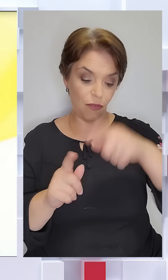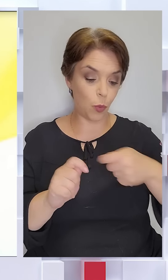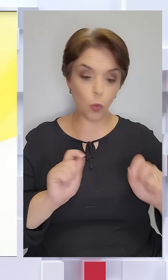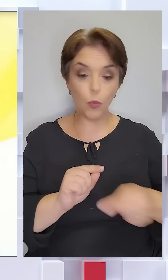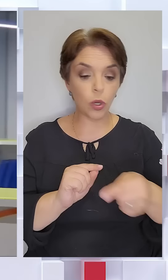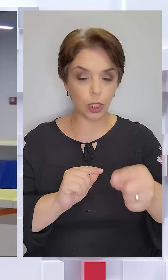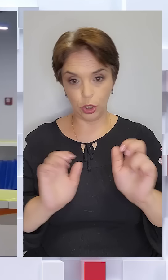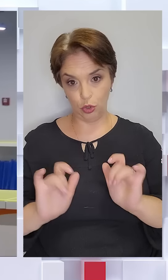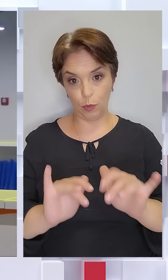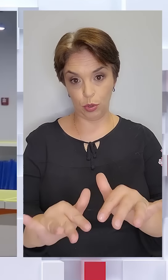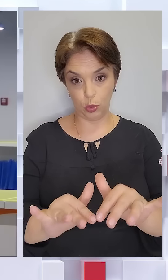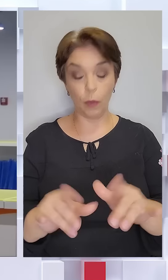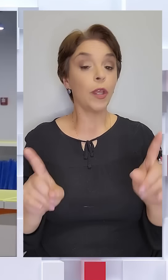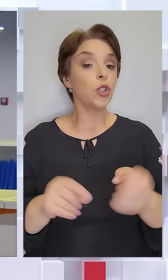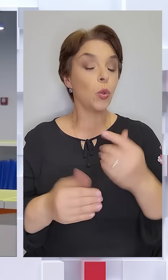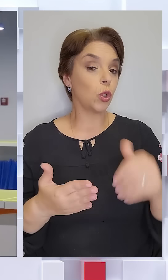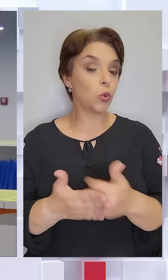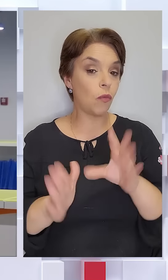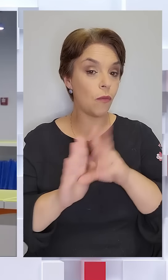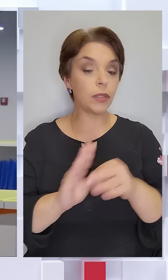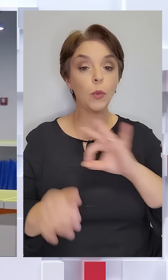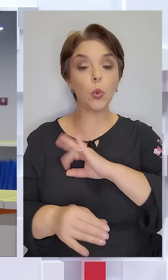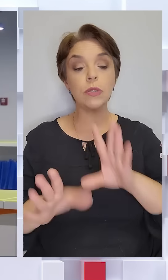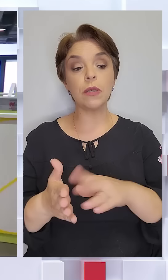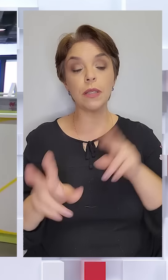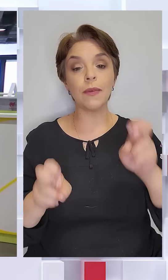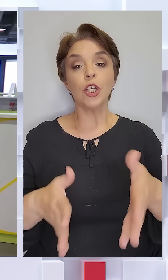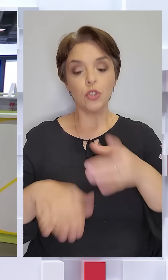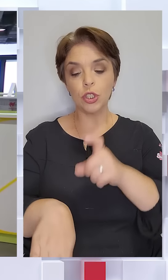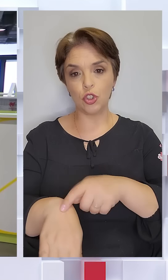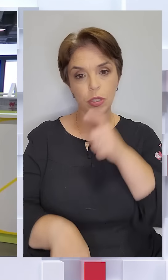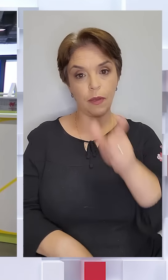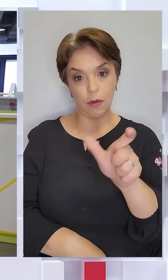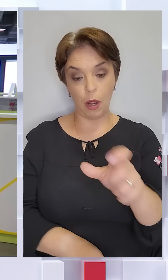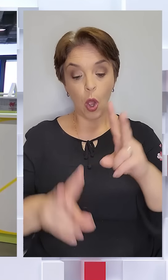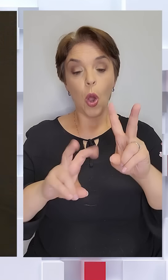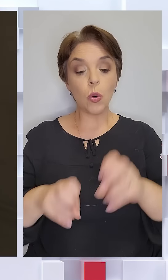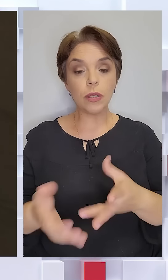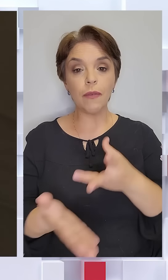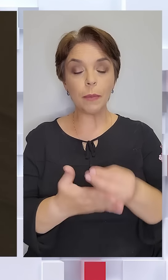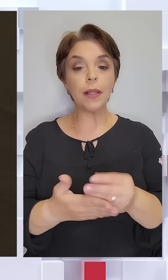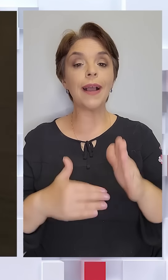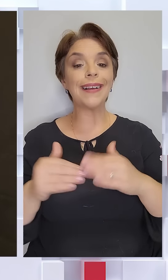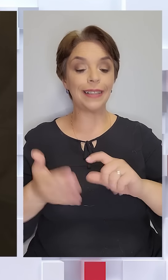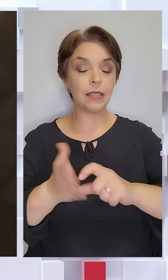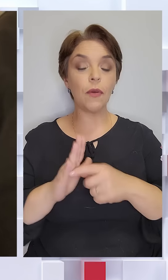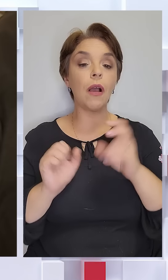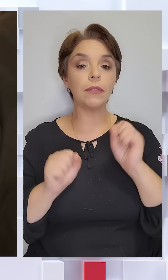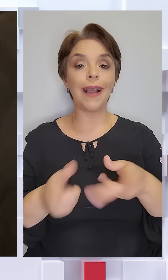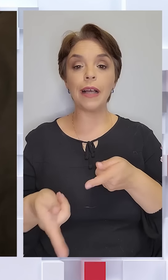бюрократичній процедурі. Ще одним нововведенням юристи називають чіткі часові рамки. Розгляд виплат, по суті, класифікуватимуть